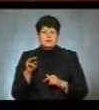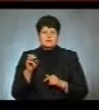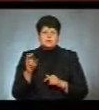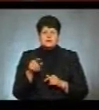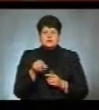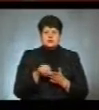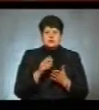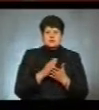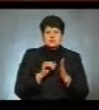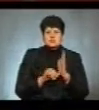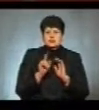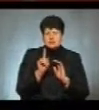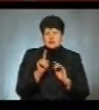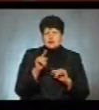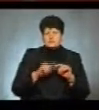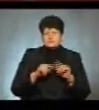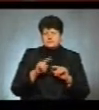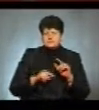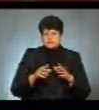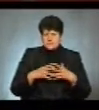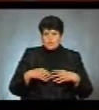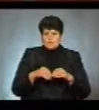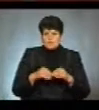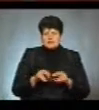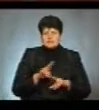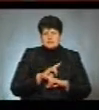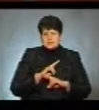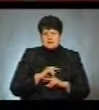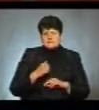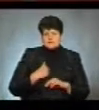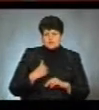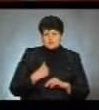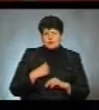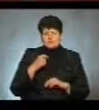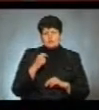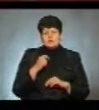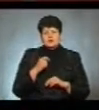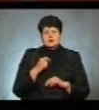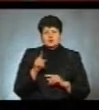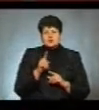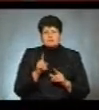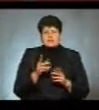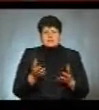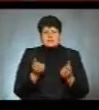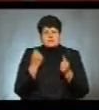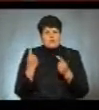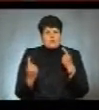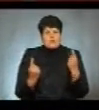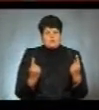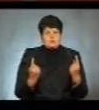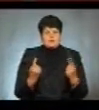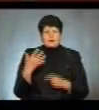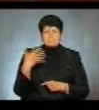є 61 родина загиблих військових на сході України, які об'єдналися, щоб підтримувати одне одного.